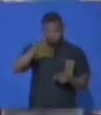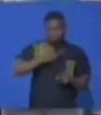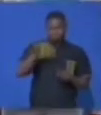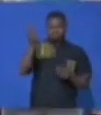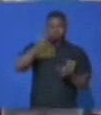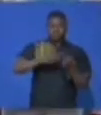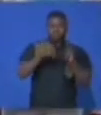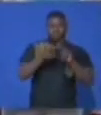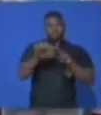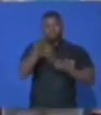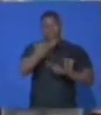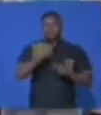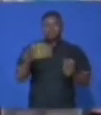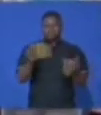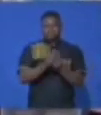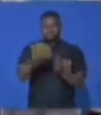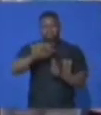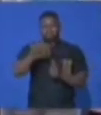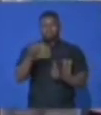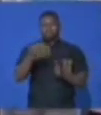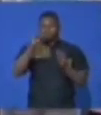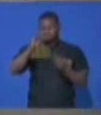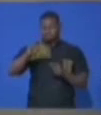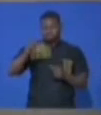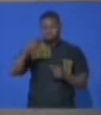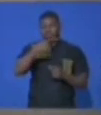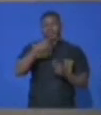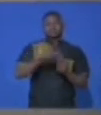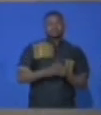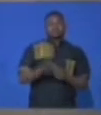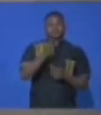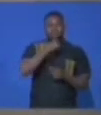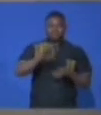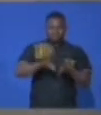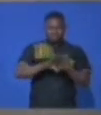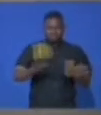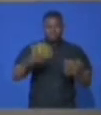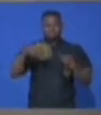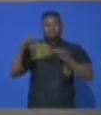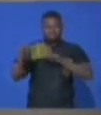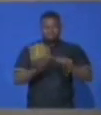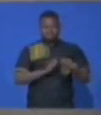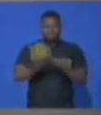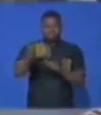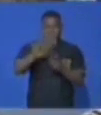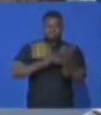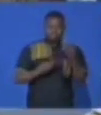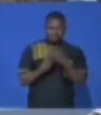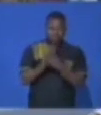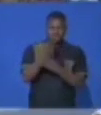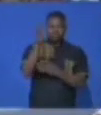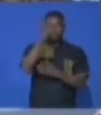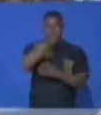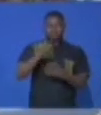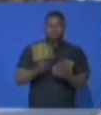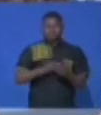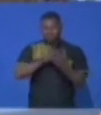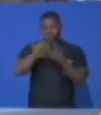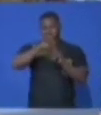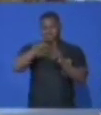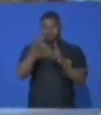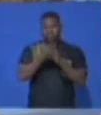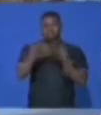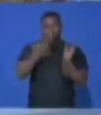de santé à but non lucratif, et lance ici les activités du projet Promotion sociale et planification